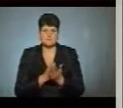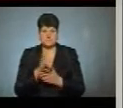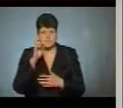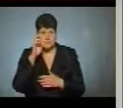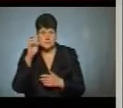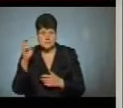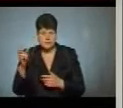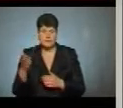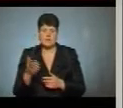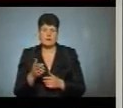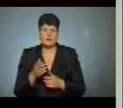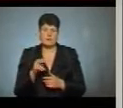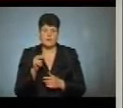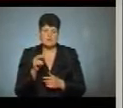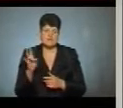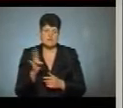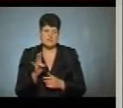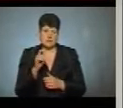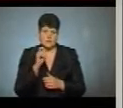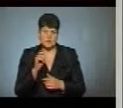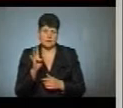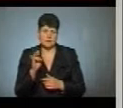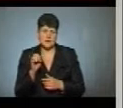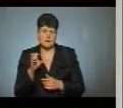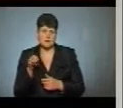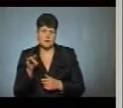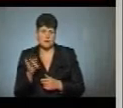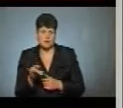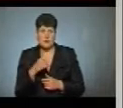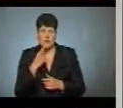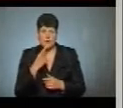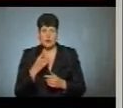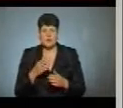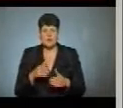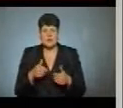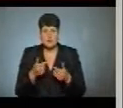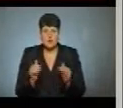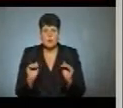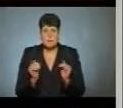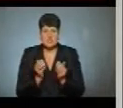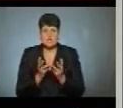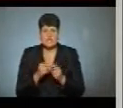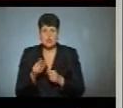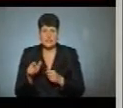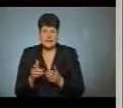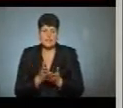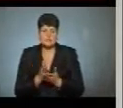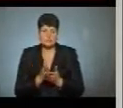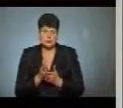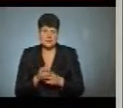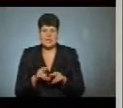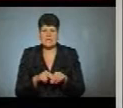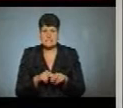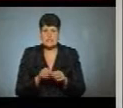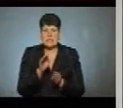Тернопільський і Кременецький Православної Церкви України Нестор. З його словами, радять обмежити кількість людей на службах, на хрестинах